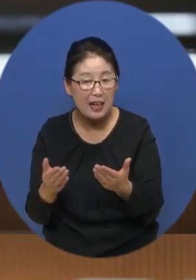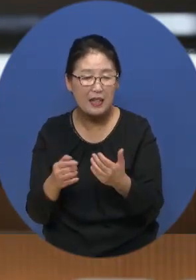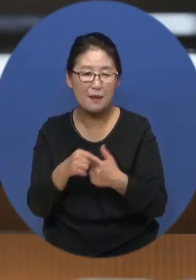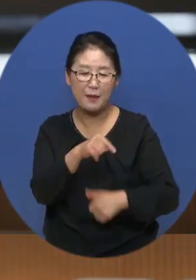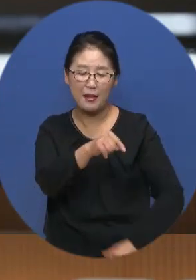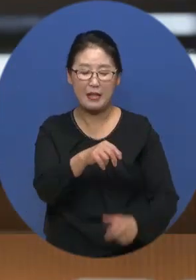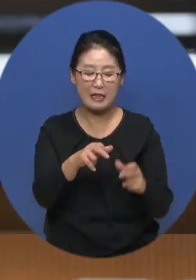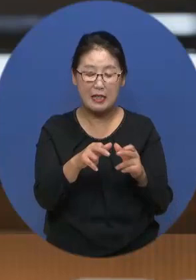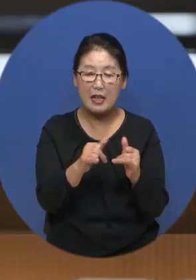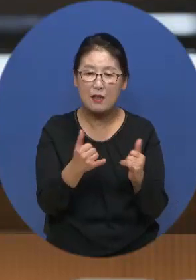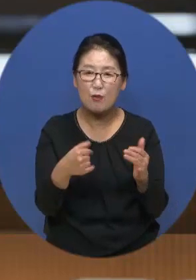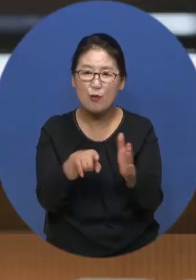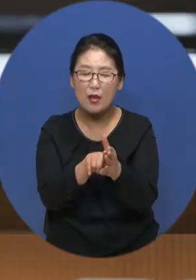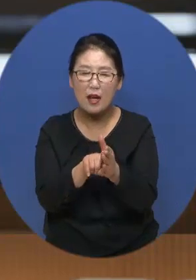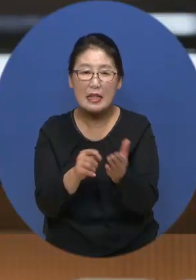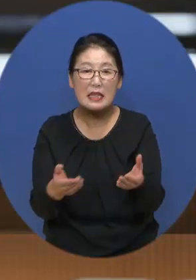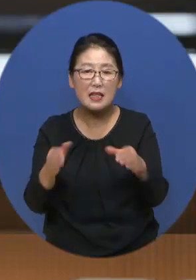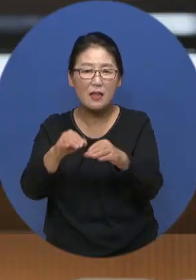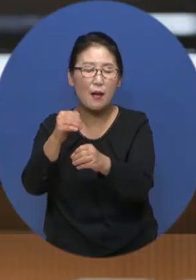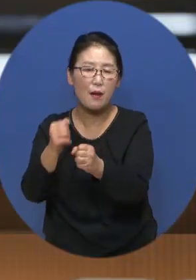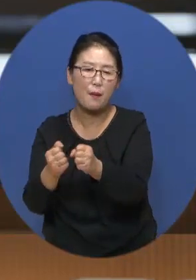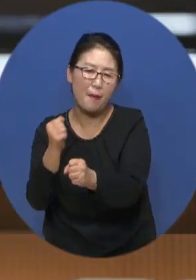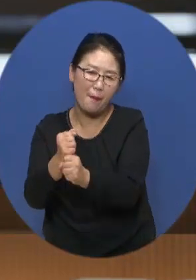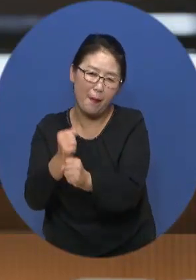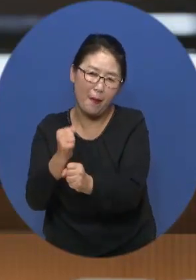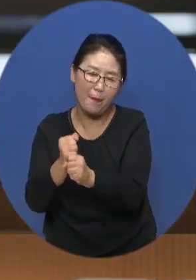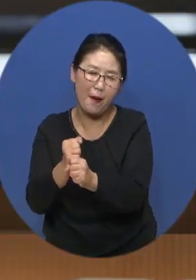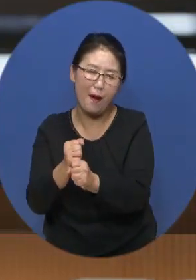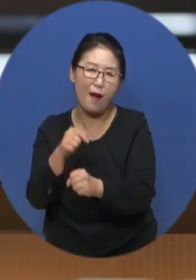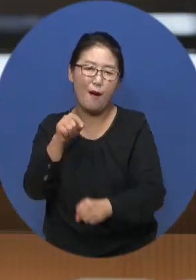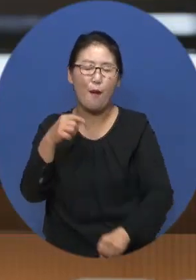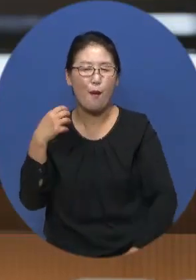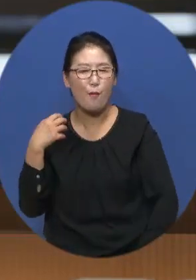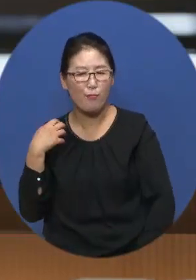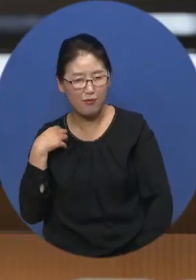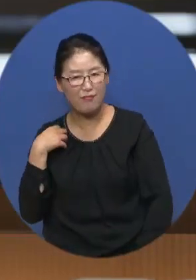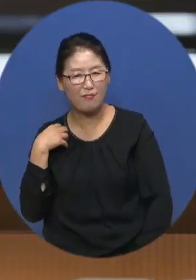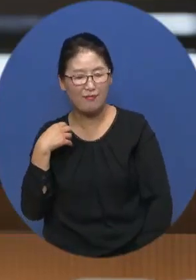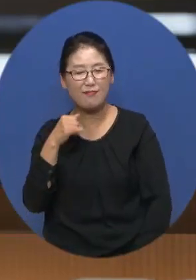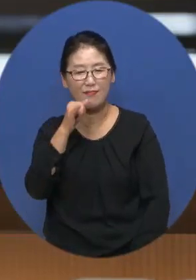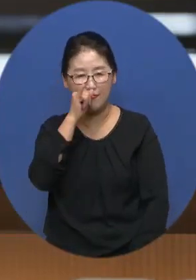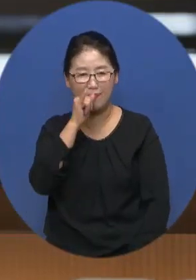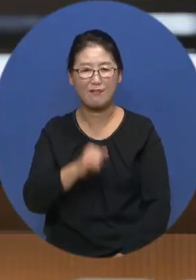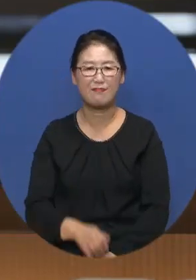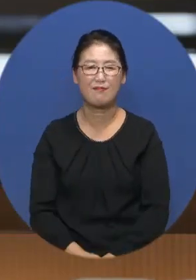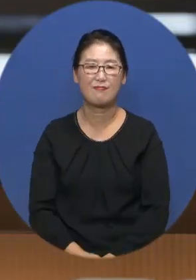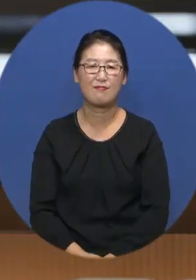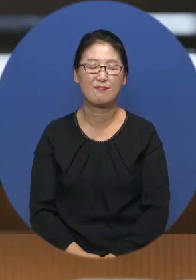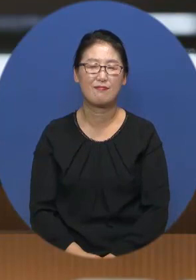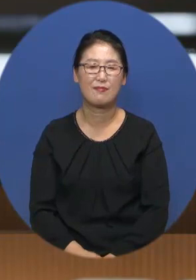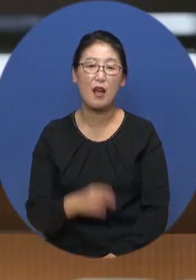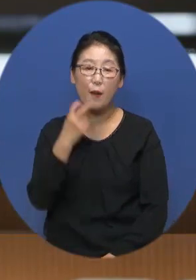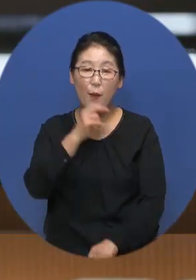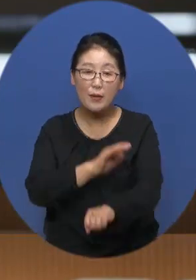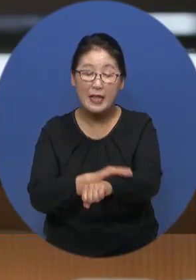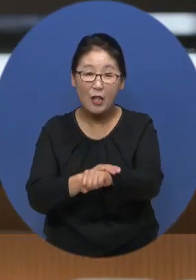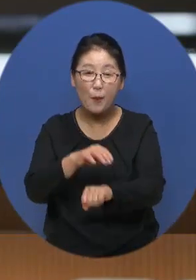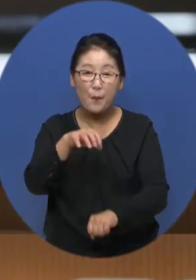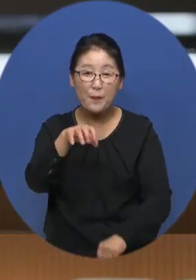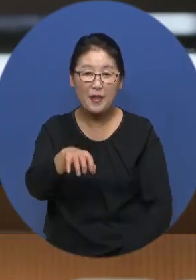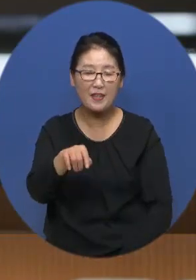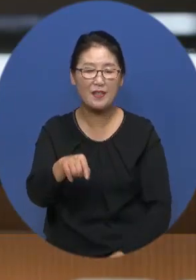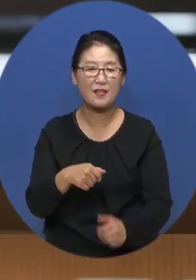되기 때문에 그런 비용 부담도 많이 있었습니다. 그리고 이제 가장 중요한 것도 이제 보호작업장에서 이제 최저임금을